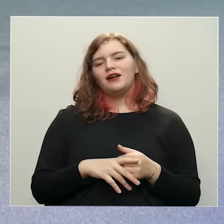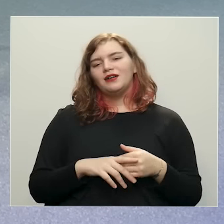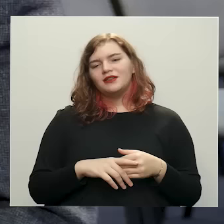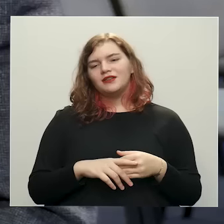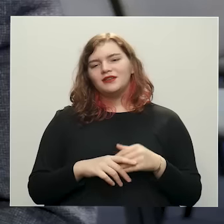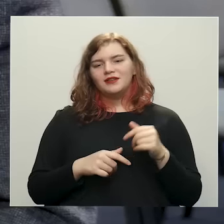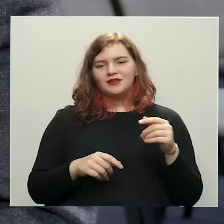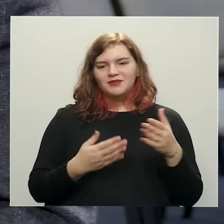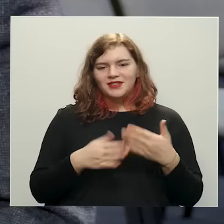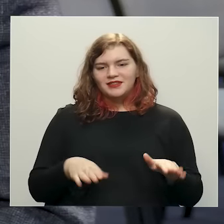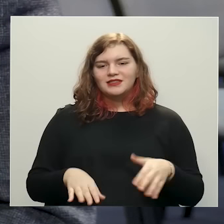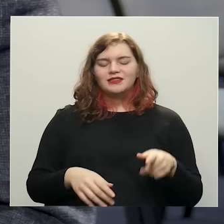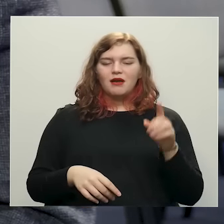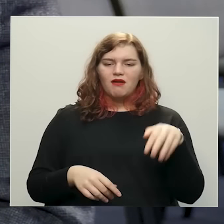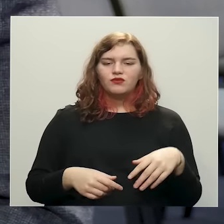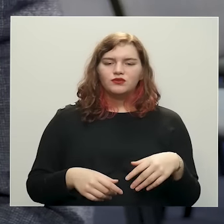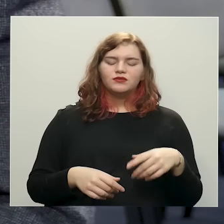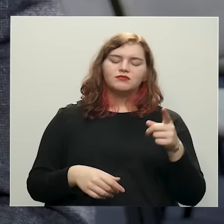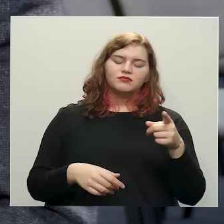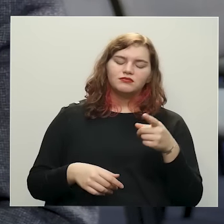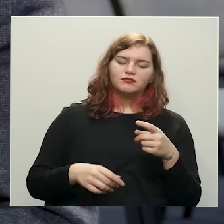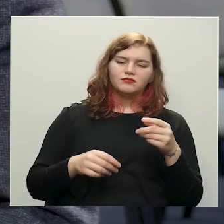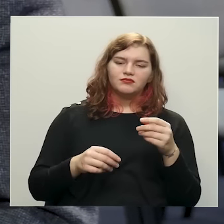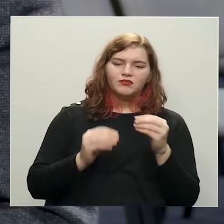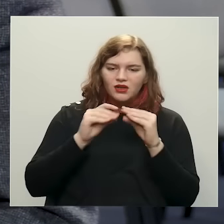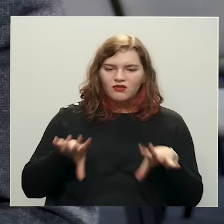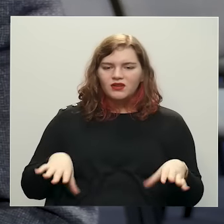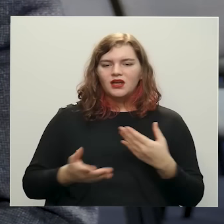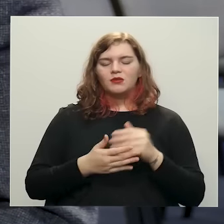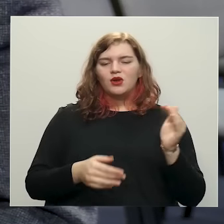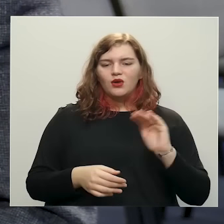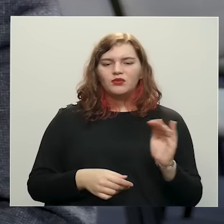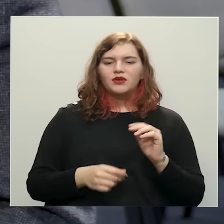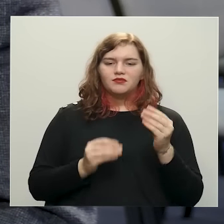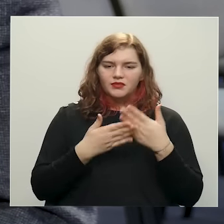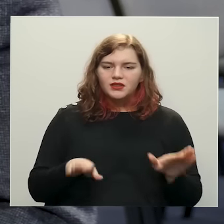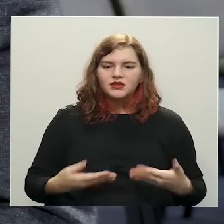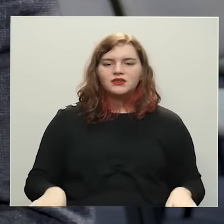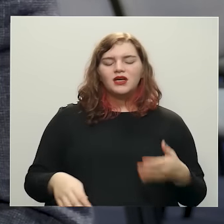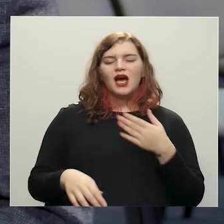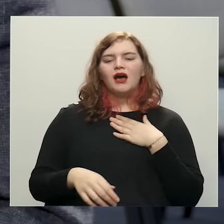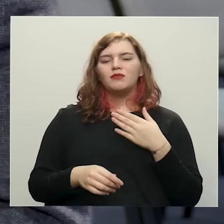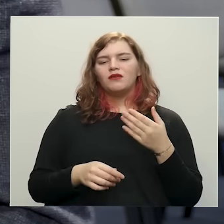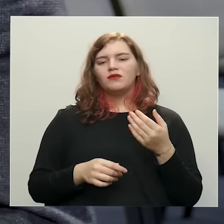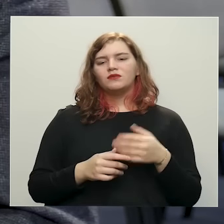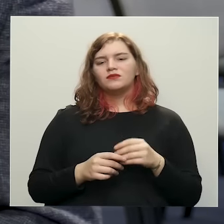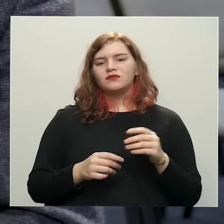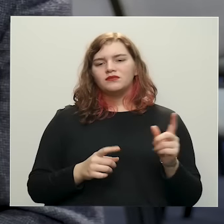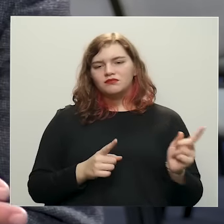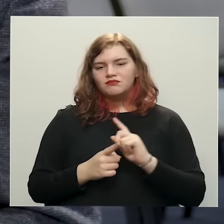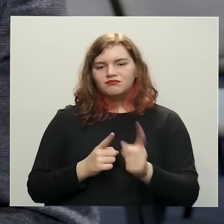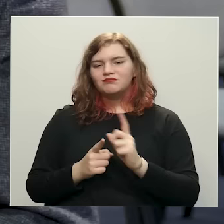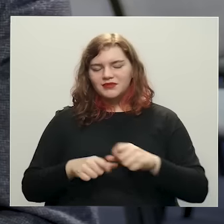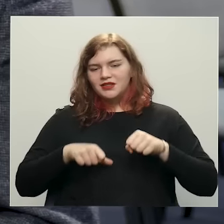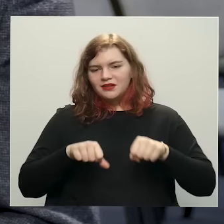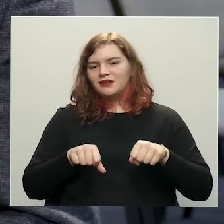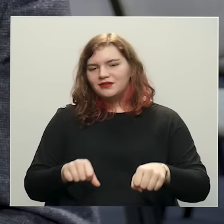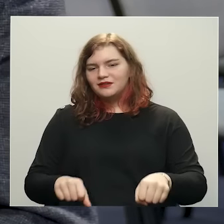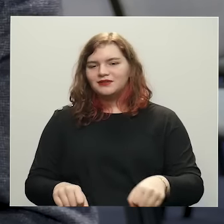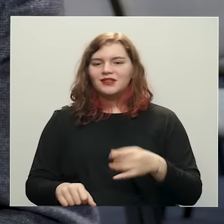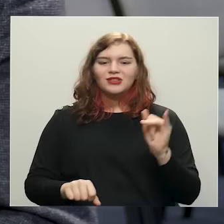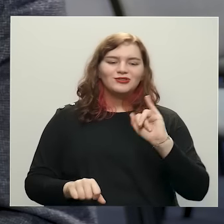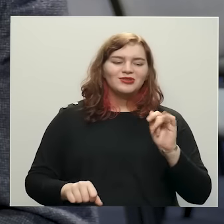bucurie mare, la Brădățel am ținut binecuvântarea și la Brădățel am mai dus-o prin căruciorul care cum